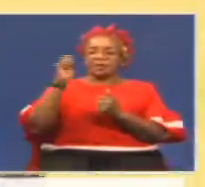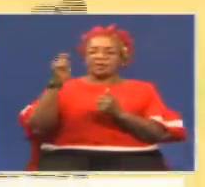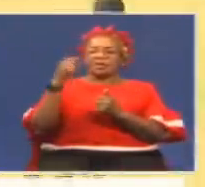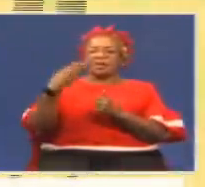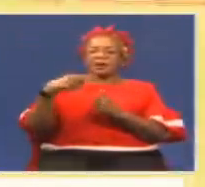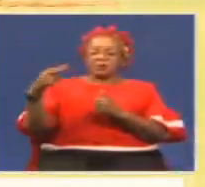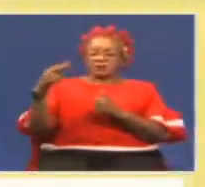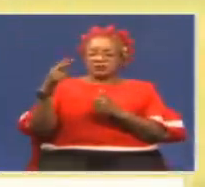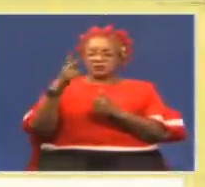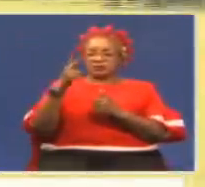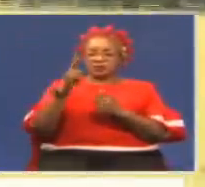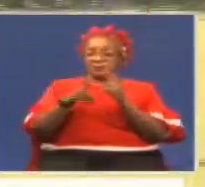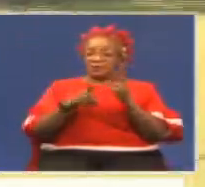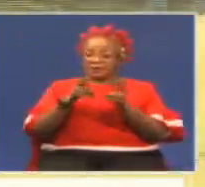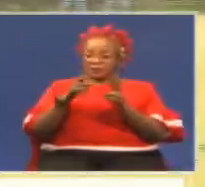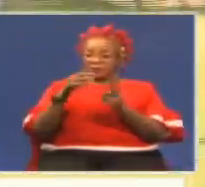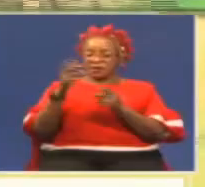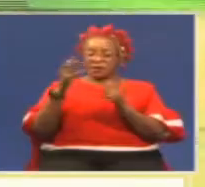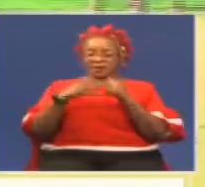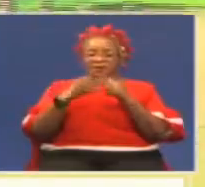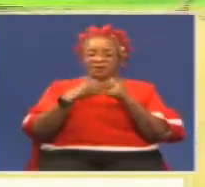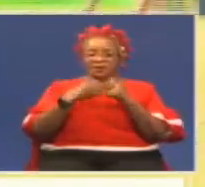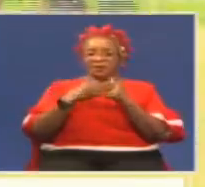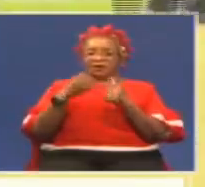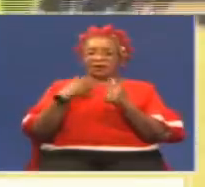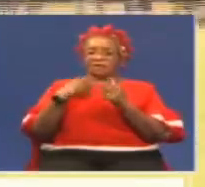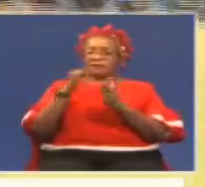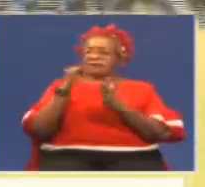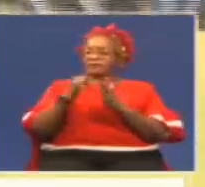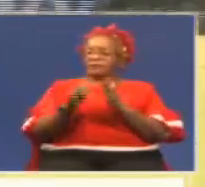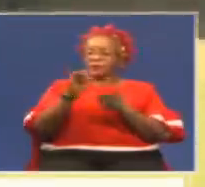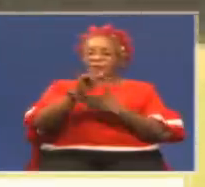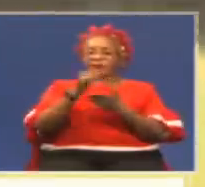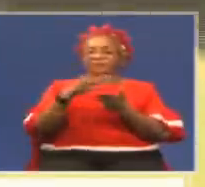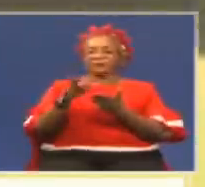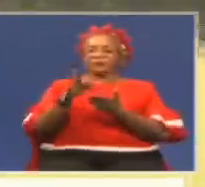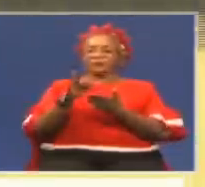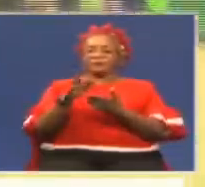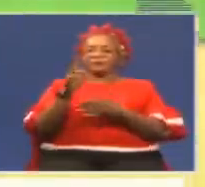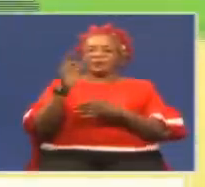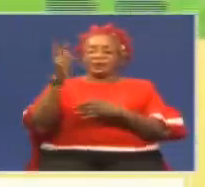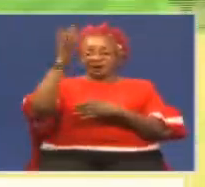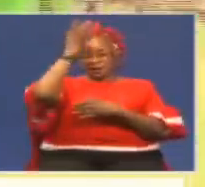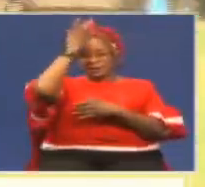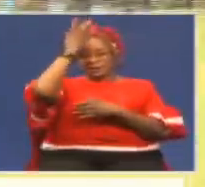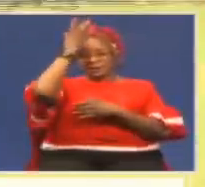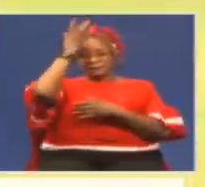alama 22 kwa 8 kwenye nusu finali ya pili iliyokuwa katika uwanja wa maonyesho ya kilimo ya Kakamega.